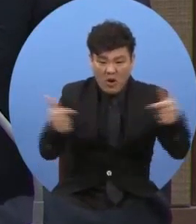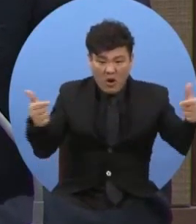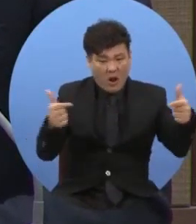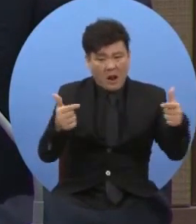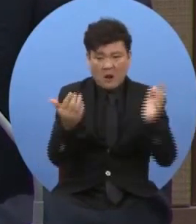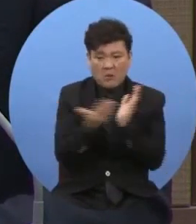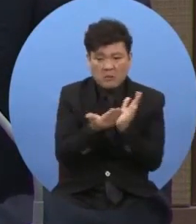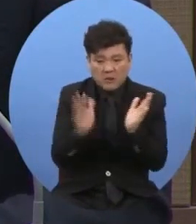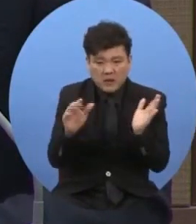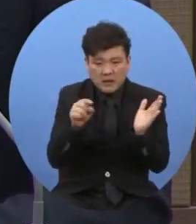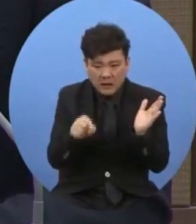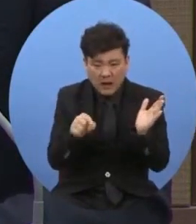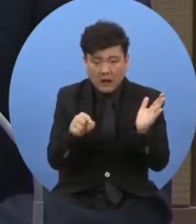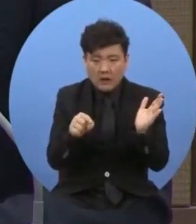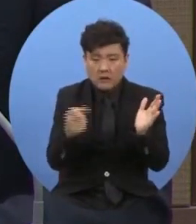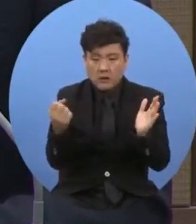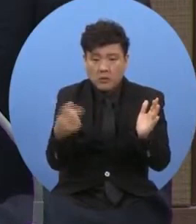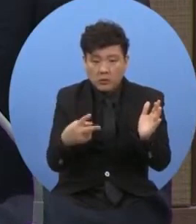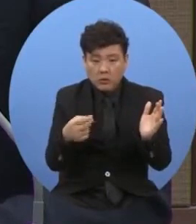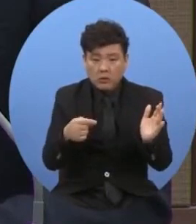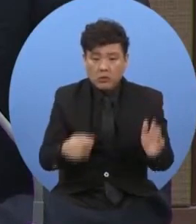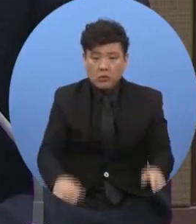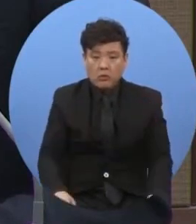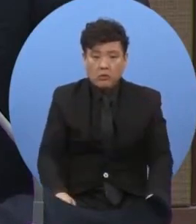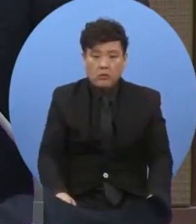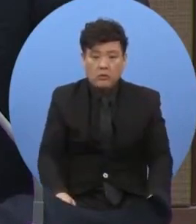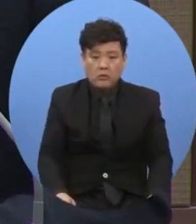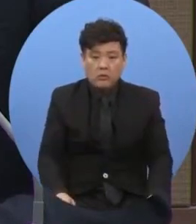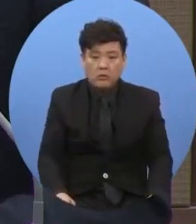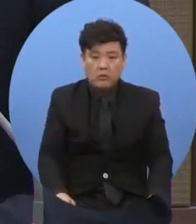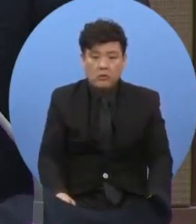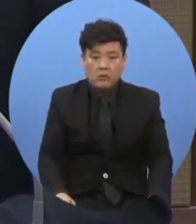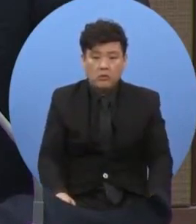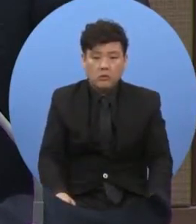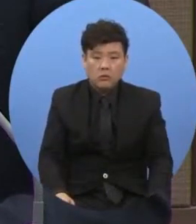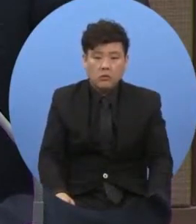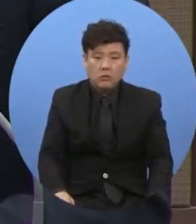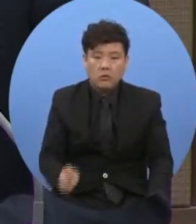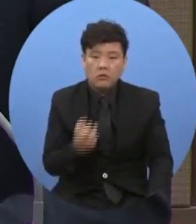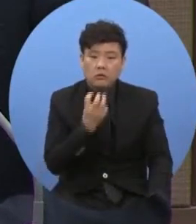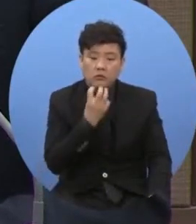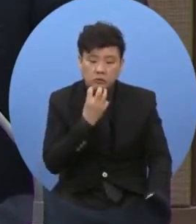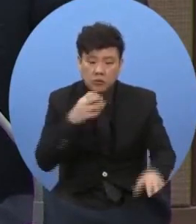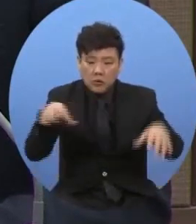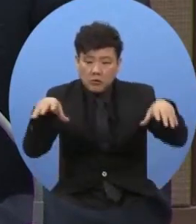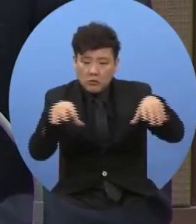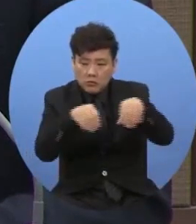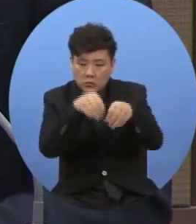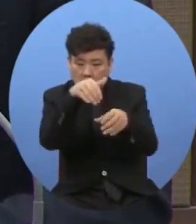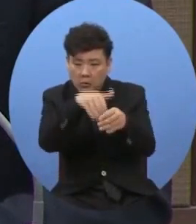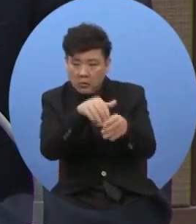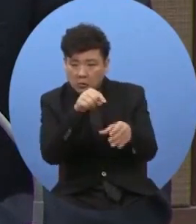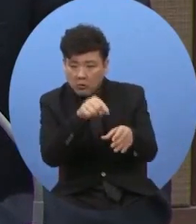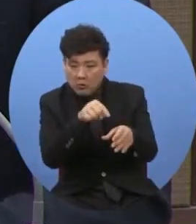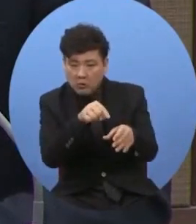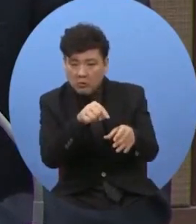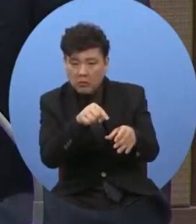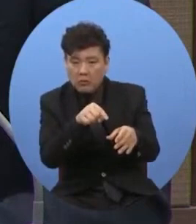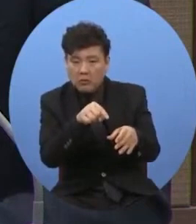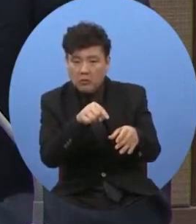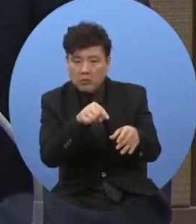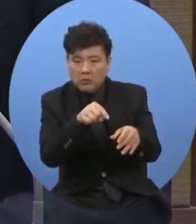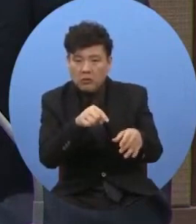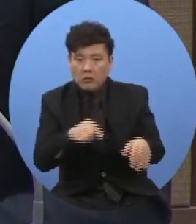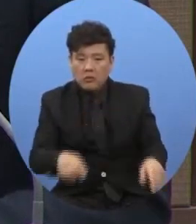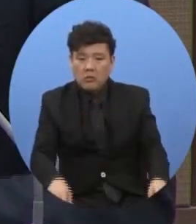이제 대표는 비대위원장은 김포에 가서 4월 총선 염두에 둔 이제 그 목련